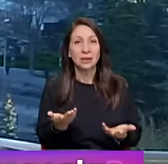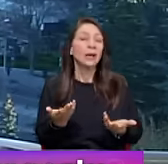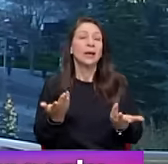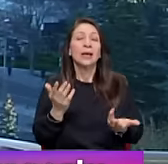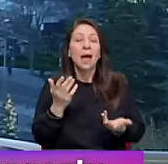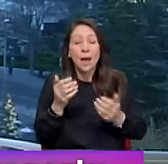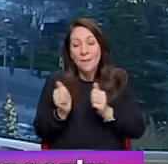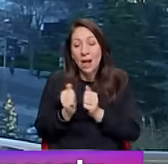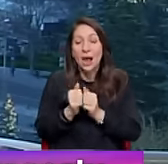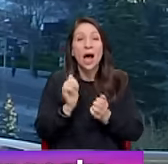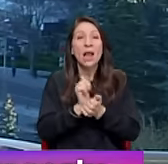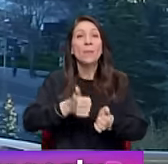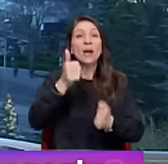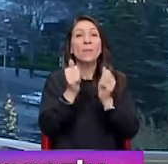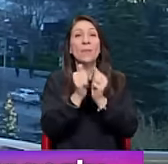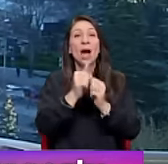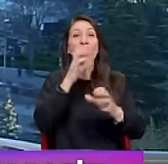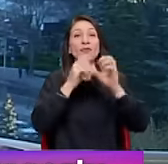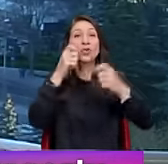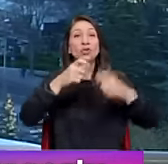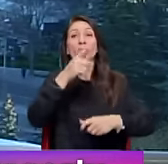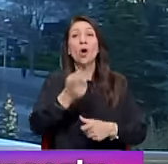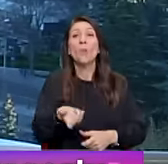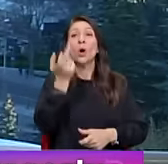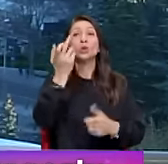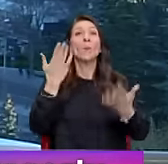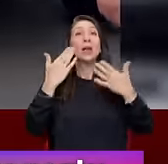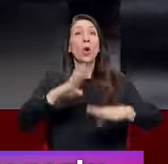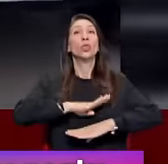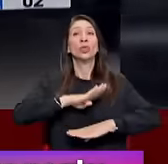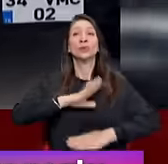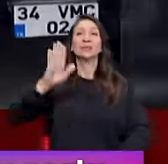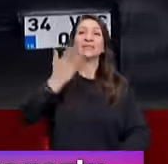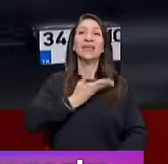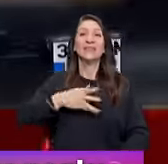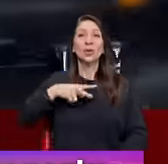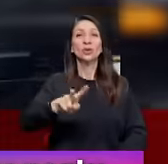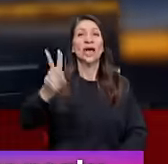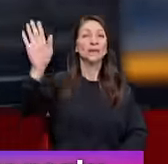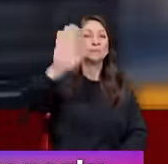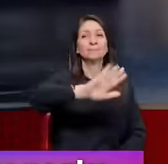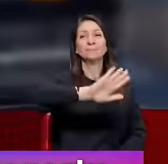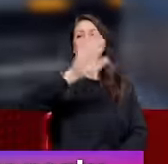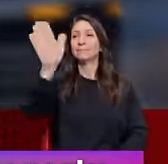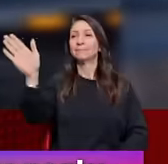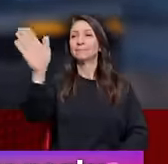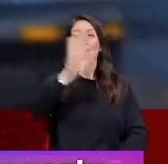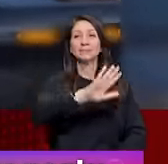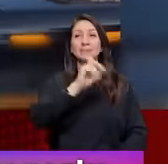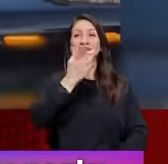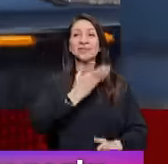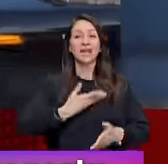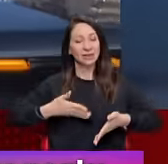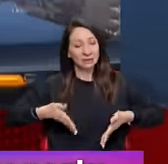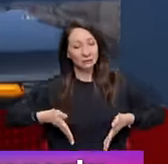aile bakanıyla birlikte Afyon Karahisar'da boş balkonlara sevgi yolunda el sağladılar. Bir sevgi